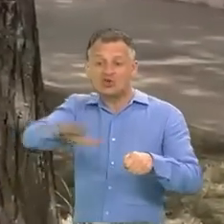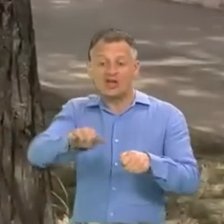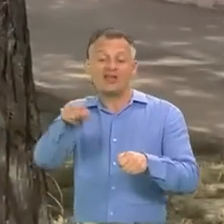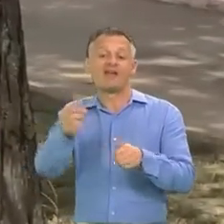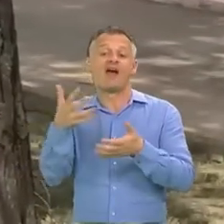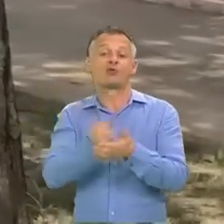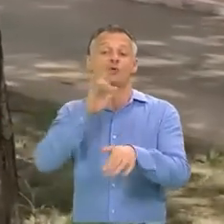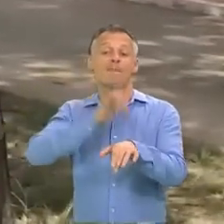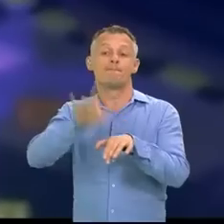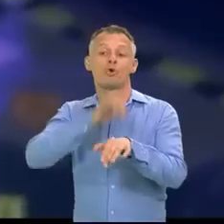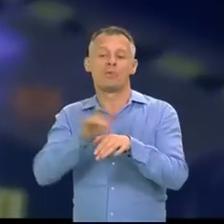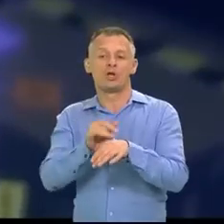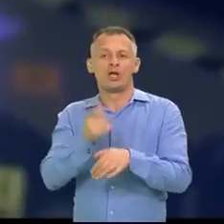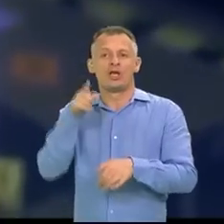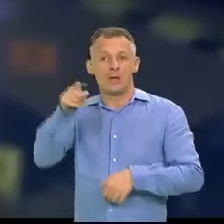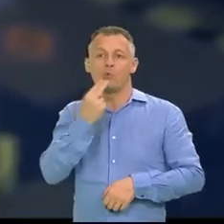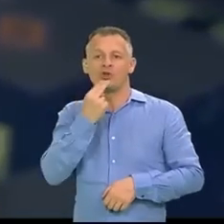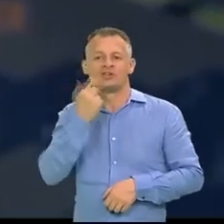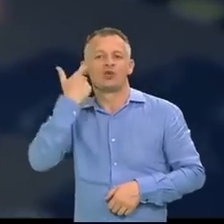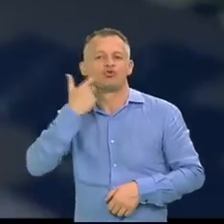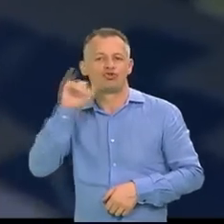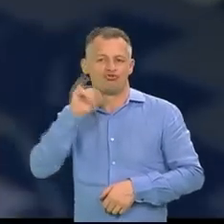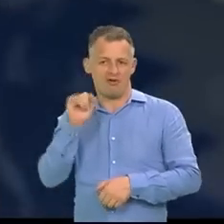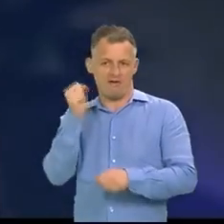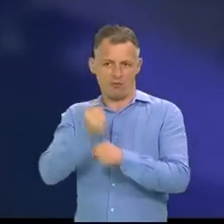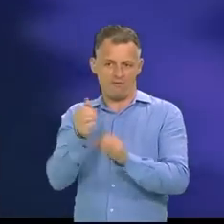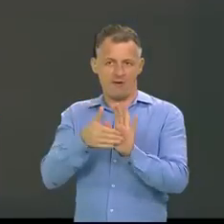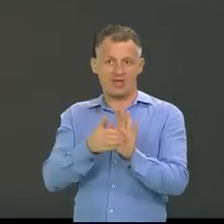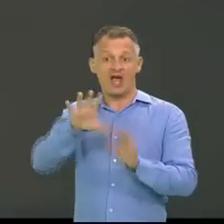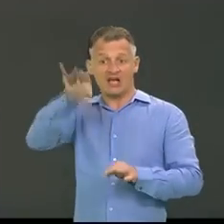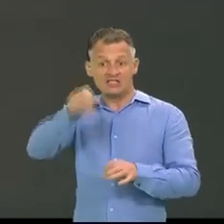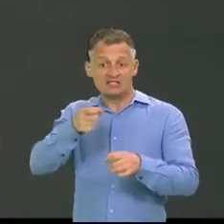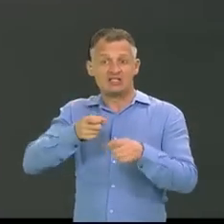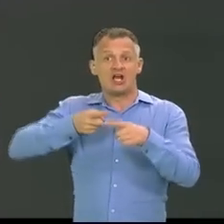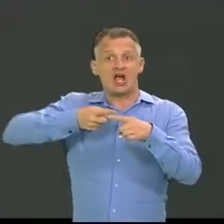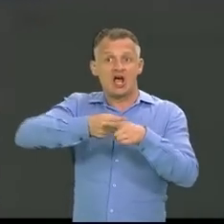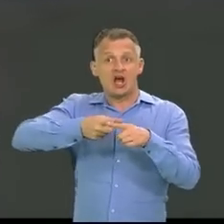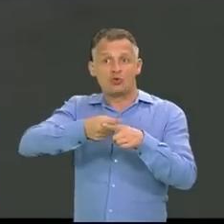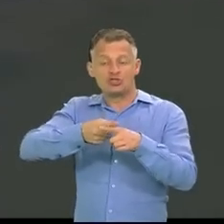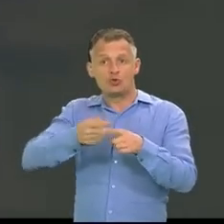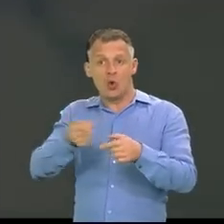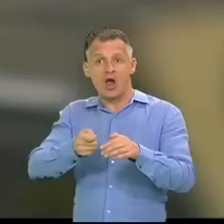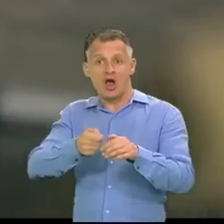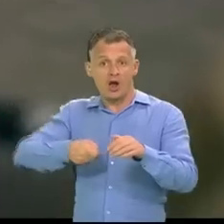știu cine ar putea fi făptașul. Anchetatorii ar fi găsit acolo și arma crimei, un cuțit. Victima este